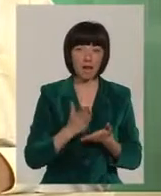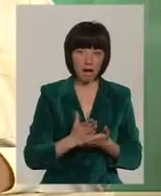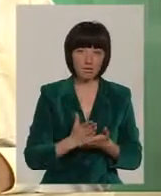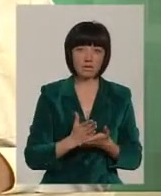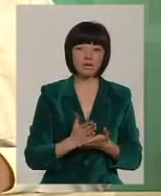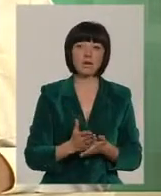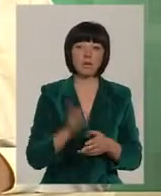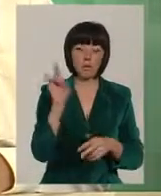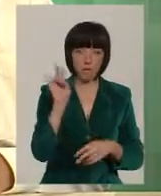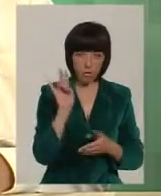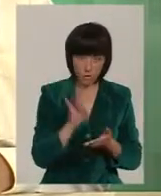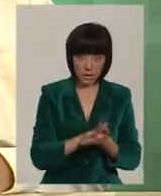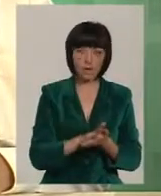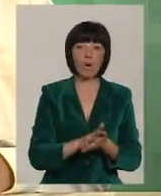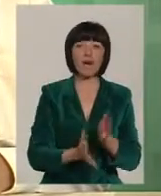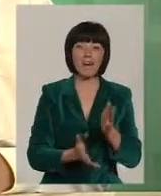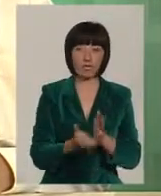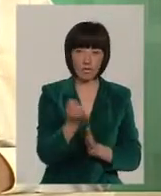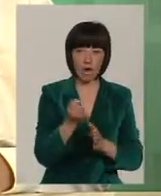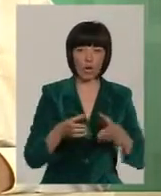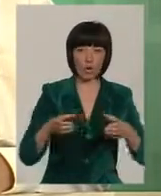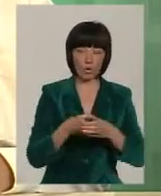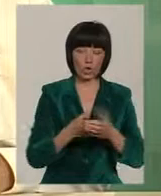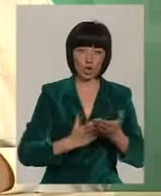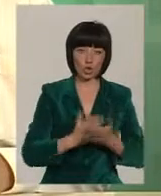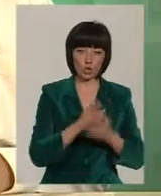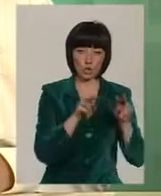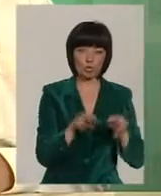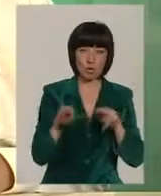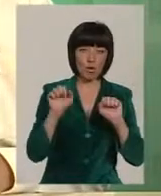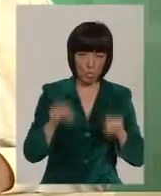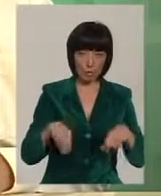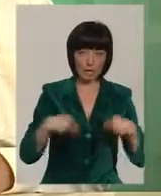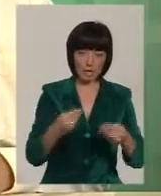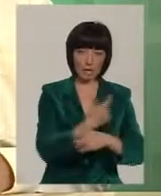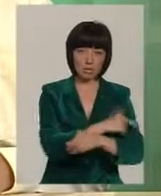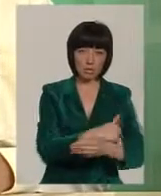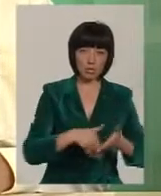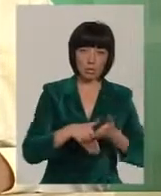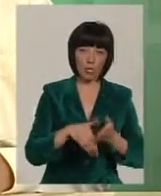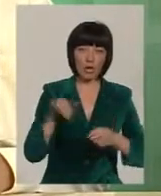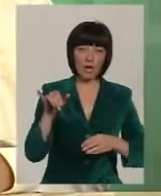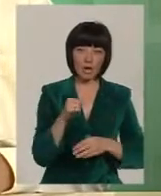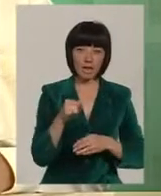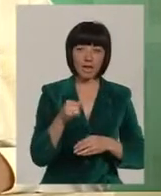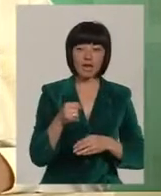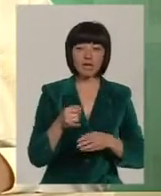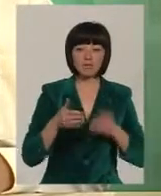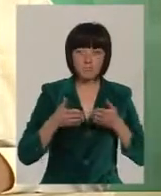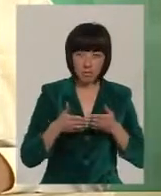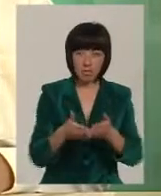наявність стаціонарного рятувального поста, рятувальної служби, які можуть надати і медичну допомогу, і на плавзасобі добратися